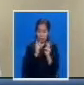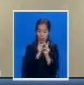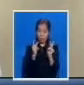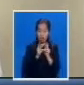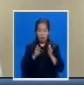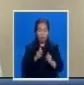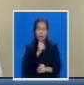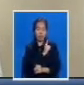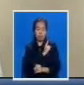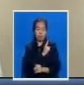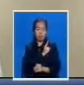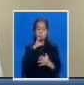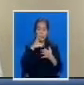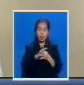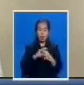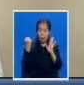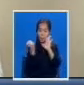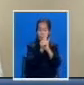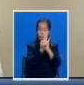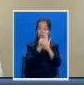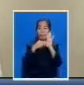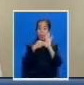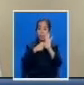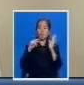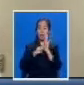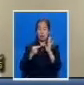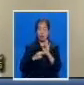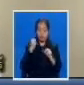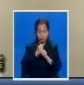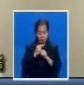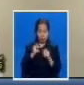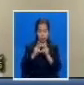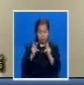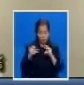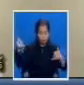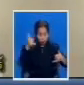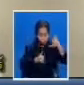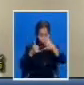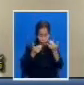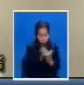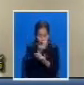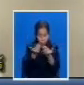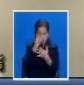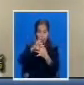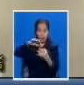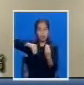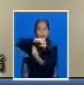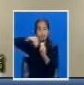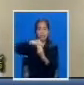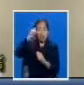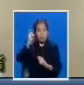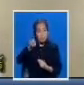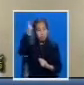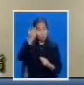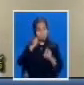ที่ในการดูแลเรื่องของทรัพย์สินทางปัญญาเนี่ยก็จะปรับบทบาทเข้ามาเสริมในเรื่องของเศรษฐกิจที่อิงกับความคิดสร้างสรรค์หรือ Creative